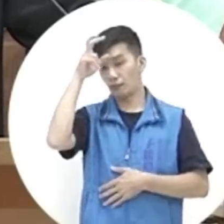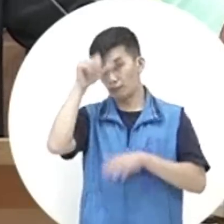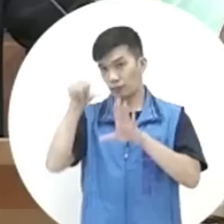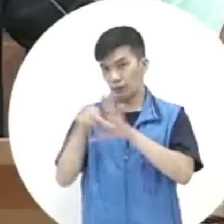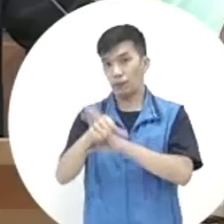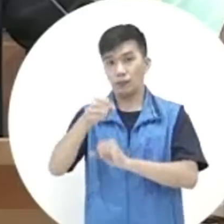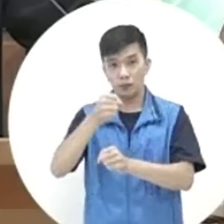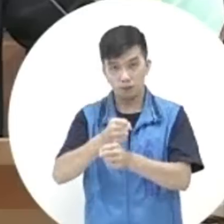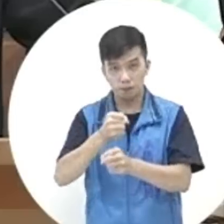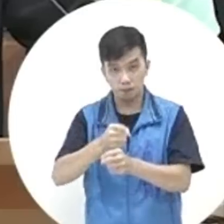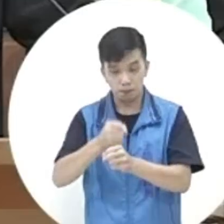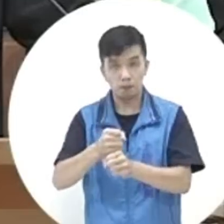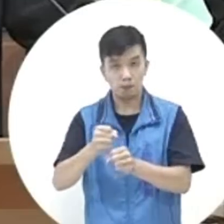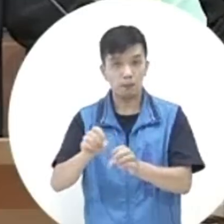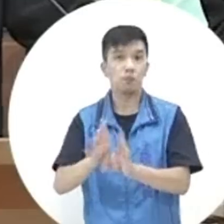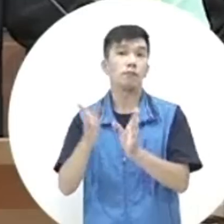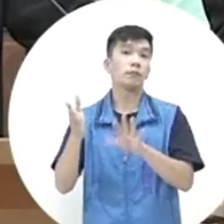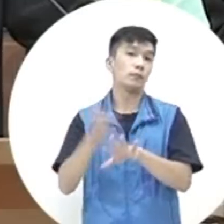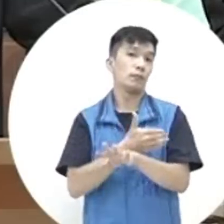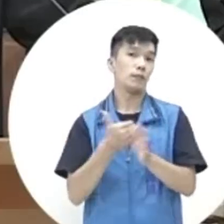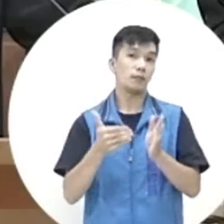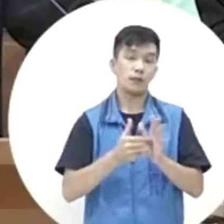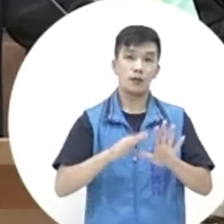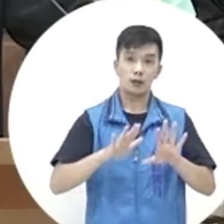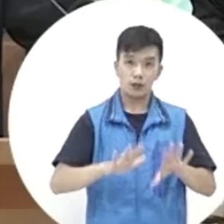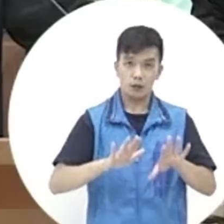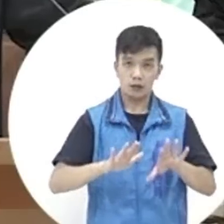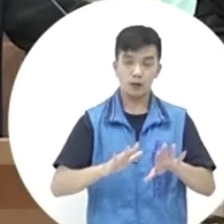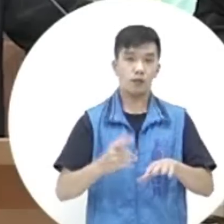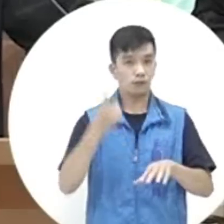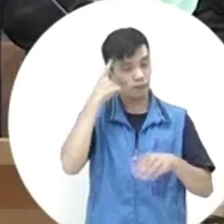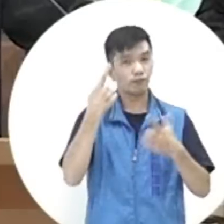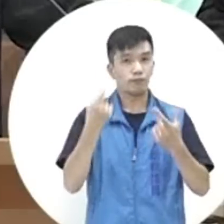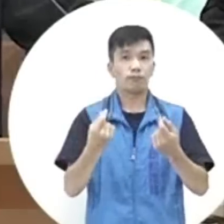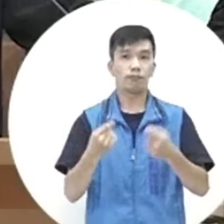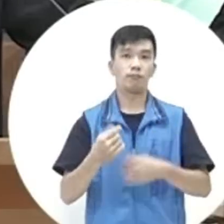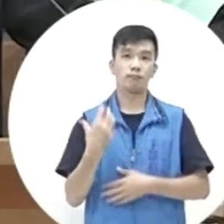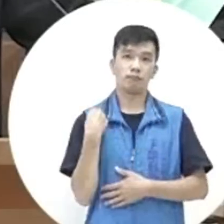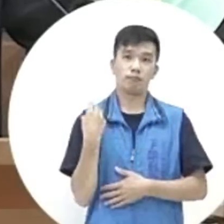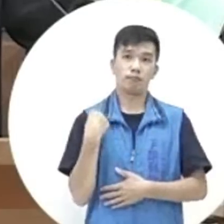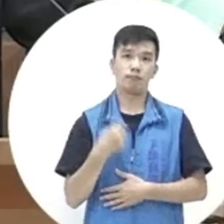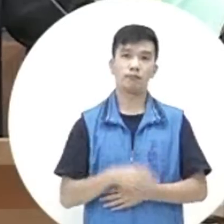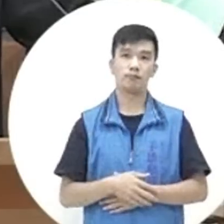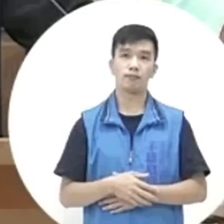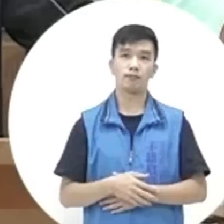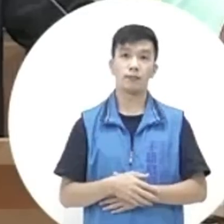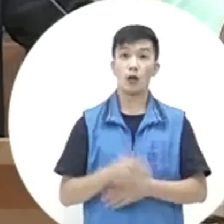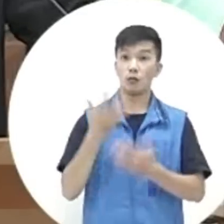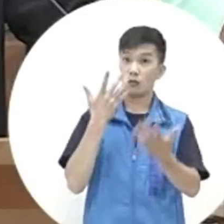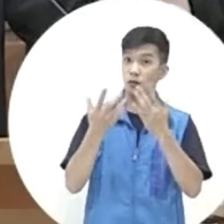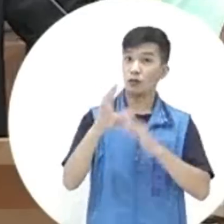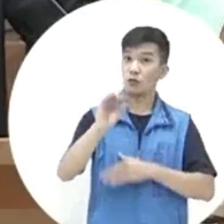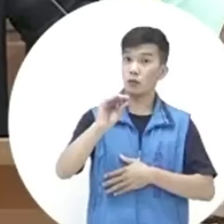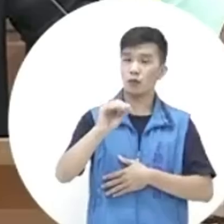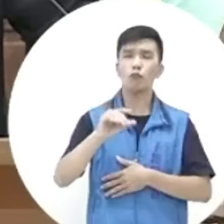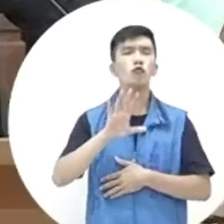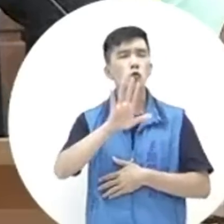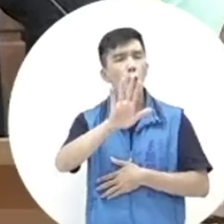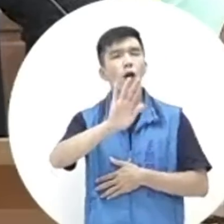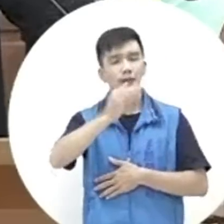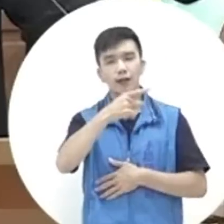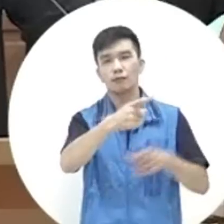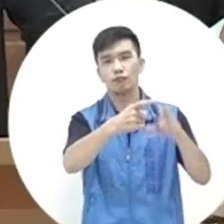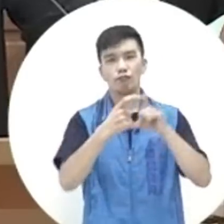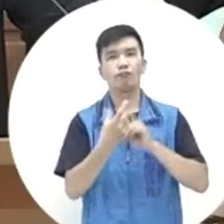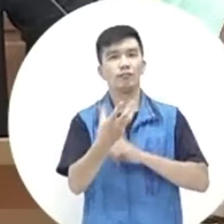一天到现在不变的初心。这样有清楚吗？ 有清楚，但是你没有回答我问题，因为现在唯一